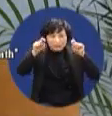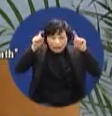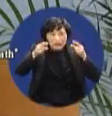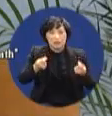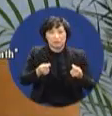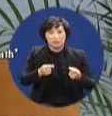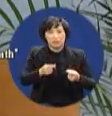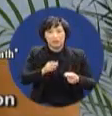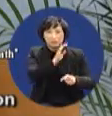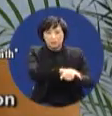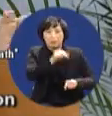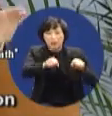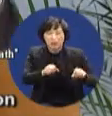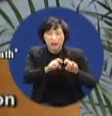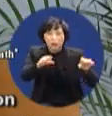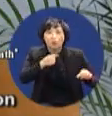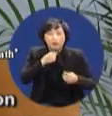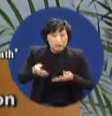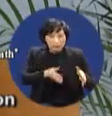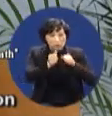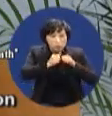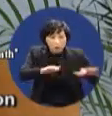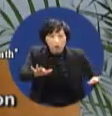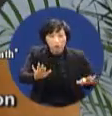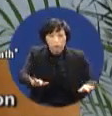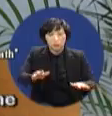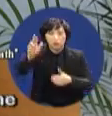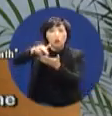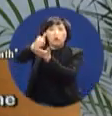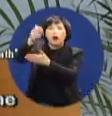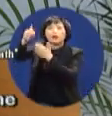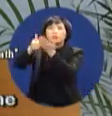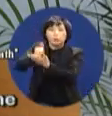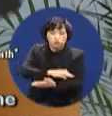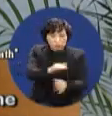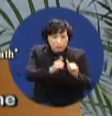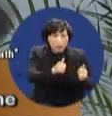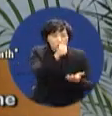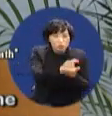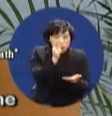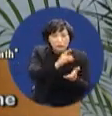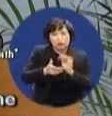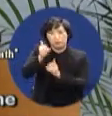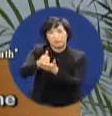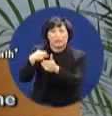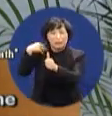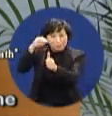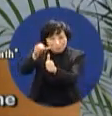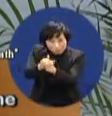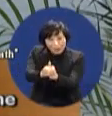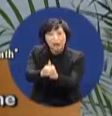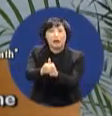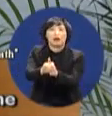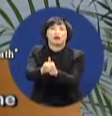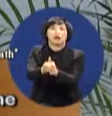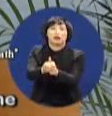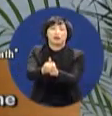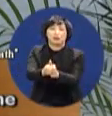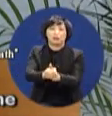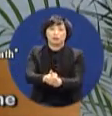행하여 각기 제 길로 갔거늘 여호와께서는 우리 무리의 죄악을 그에게